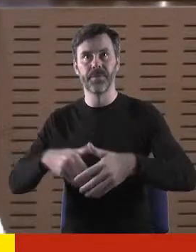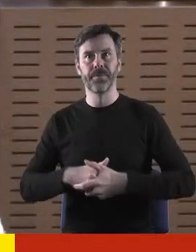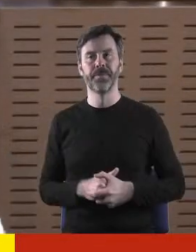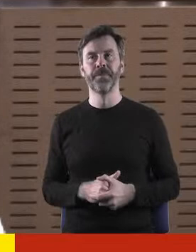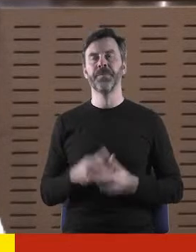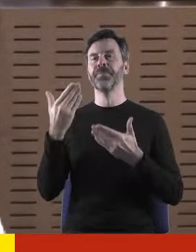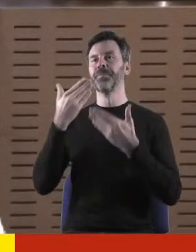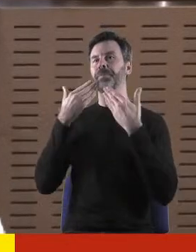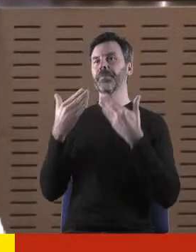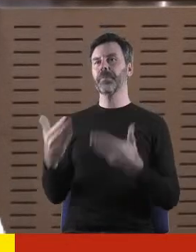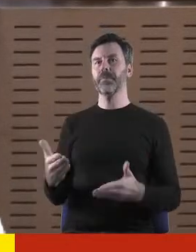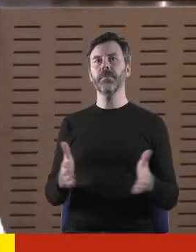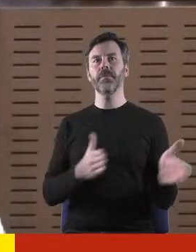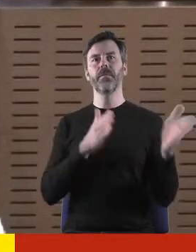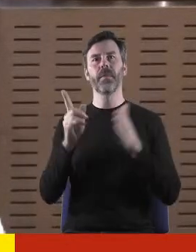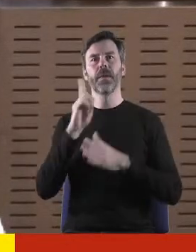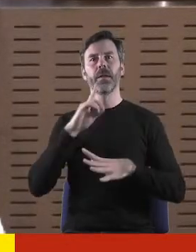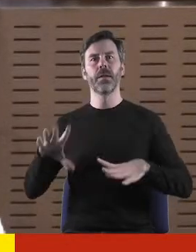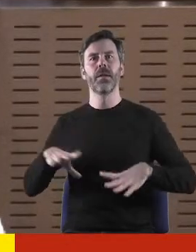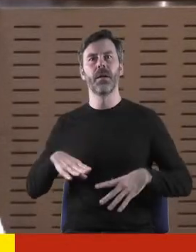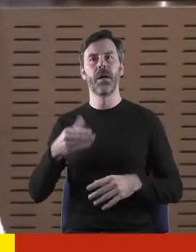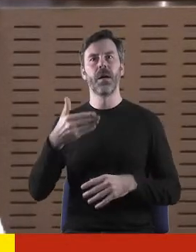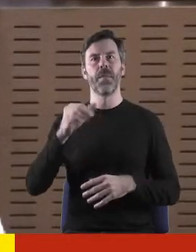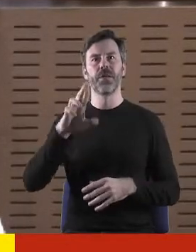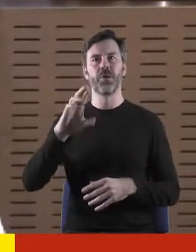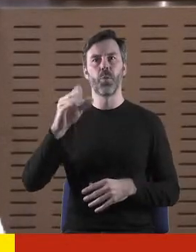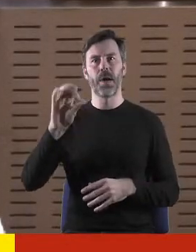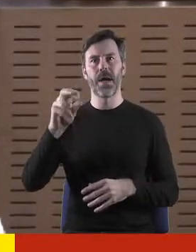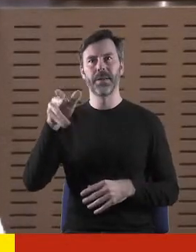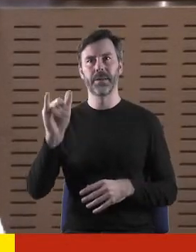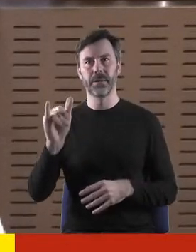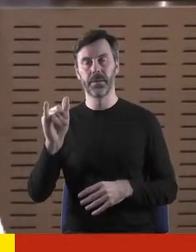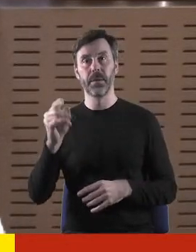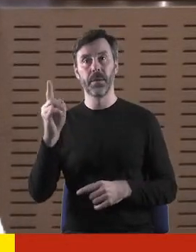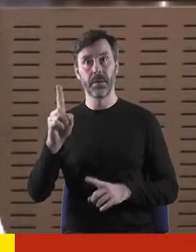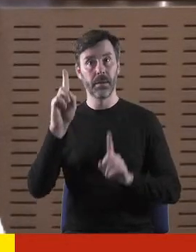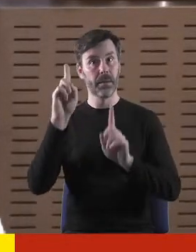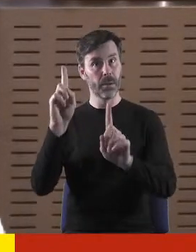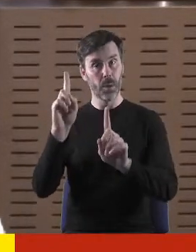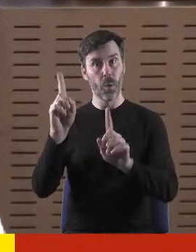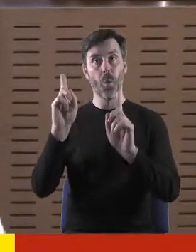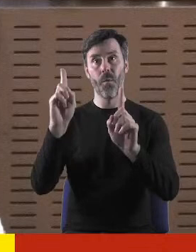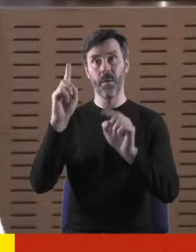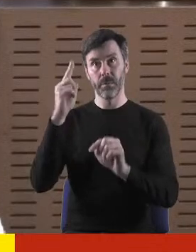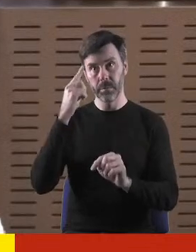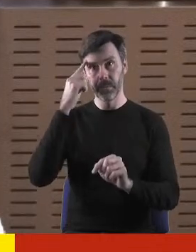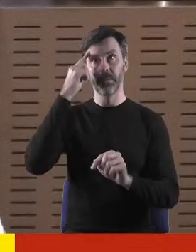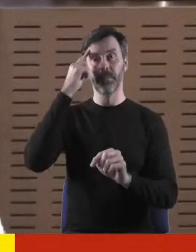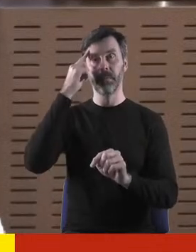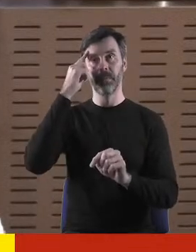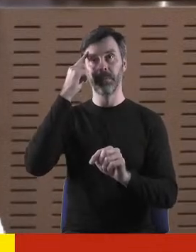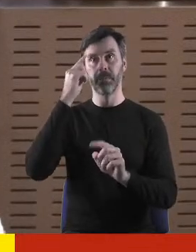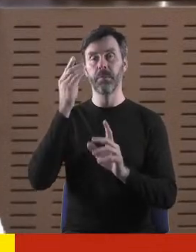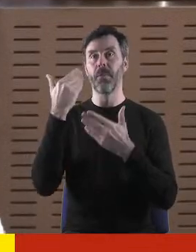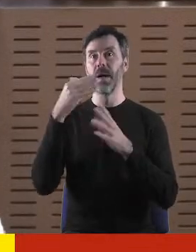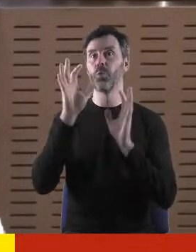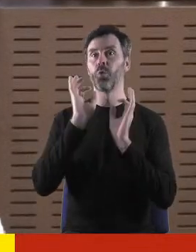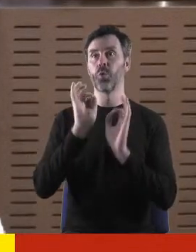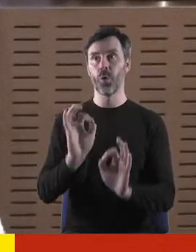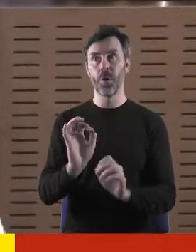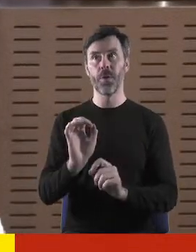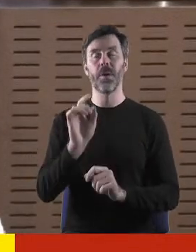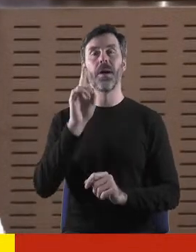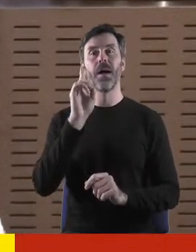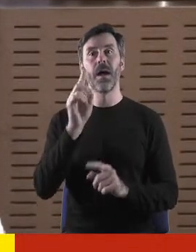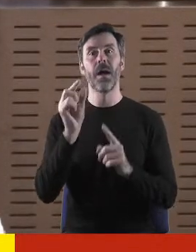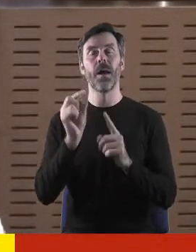Bardzo, panie marszałku. Proszę bardzo, pan radny Marcin Bugajski. Szanowni państwo, po raz kolejny przypominam, wszystko chwalebnie i bardzo dobrze. Natomiast